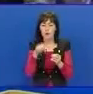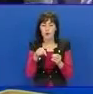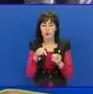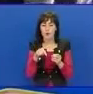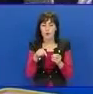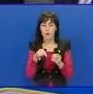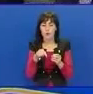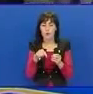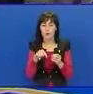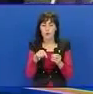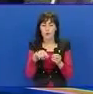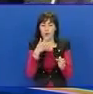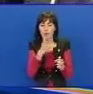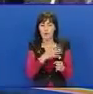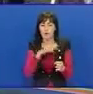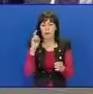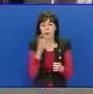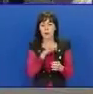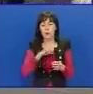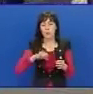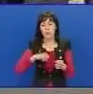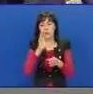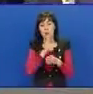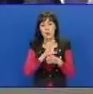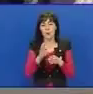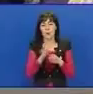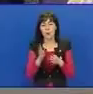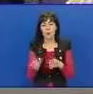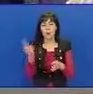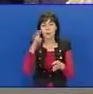жеке шаруашылығы өздері өндіріп, өндіруші өздері кеп арзан сатып жатыр.